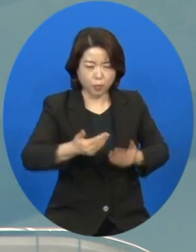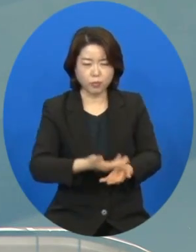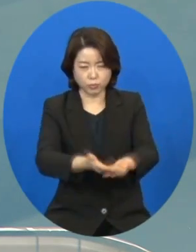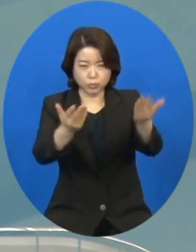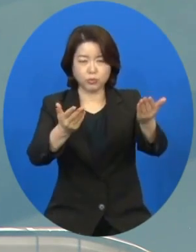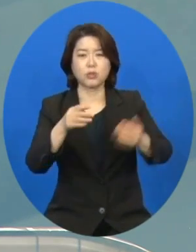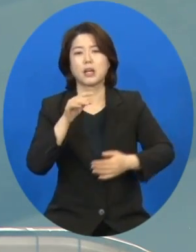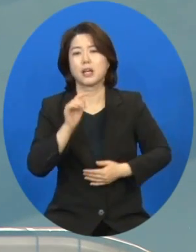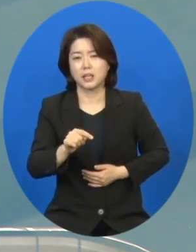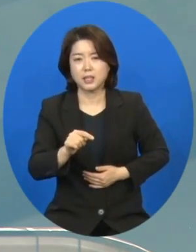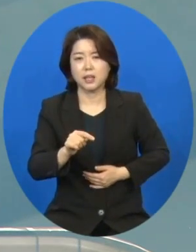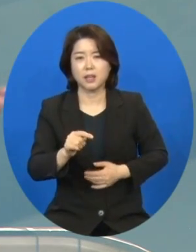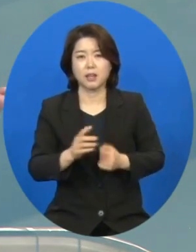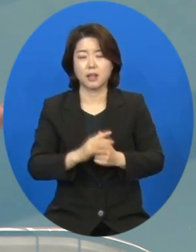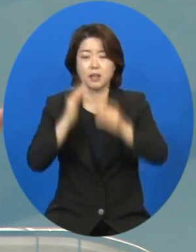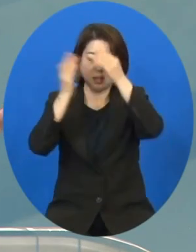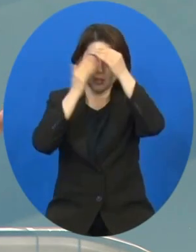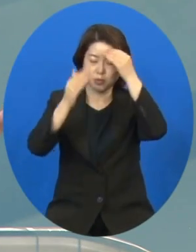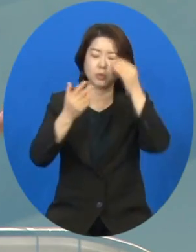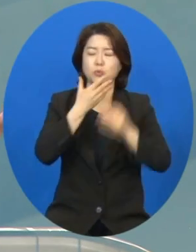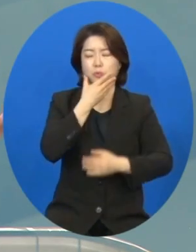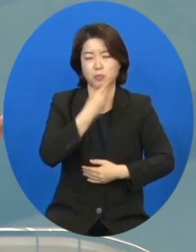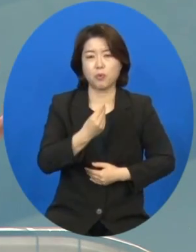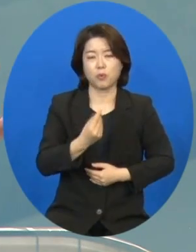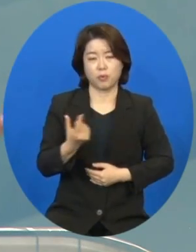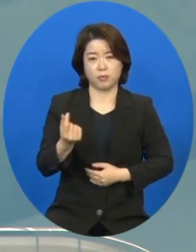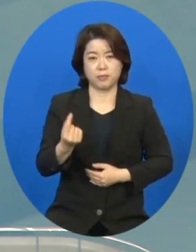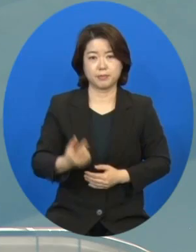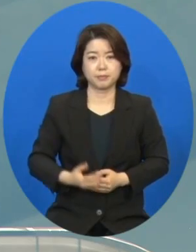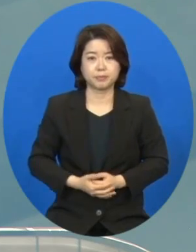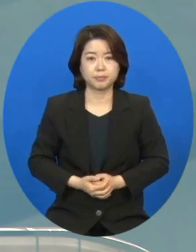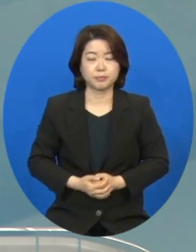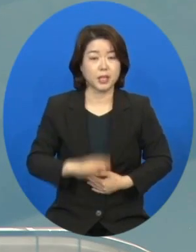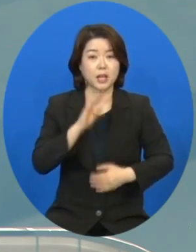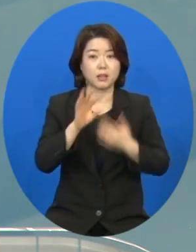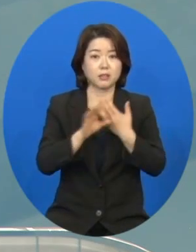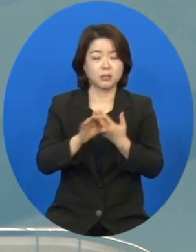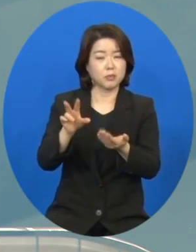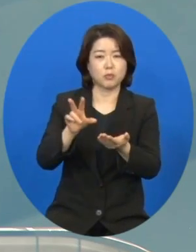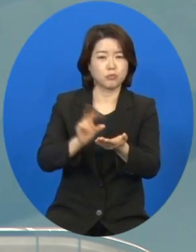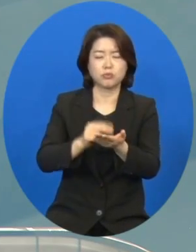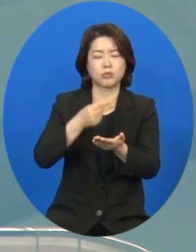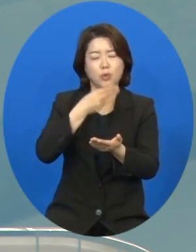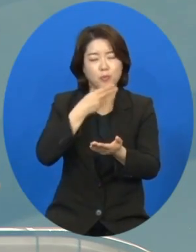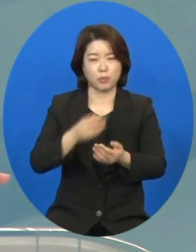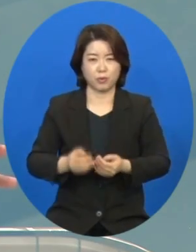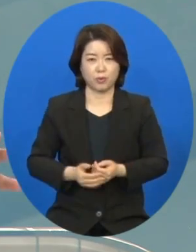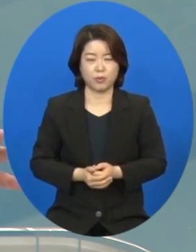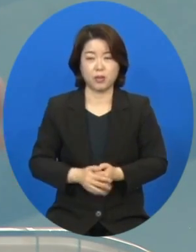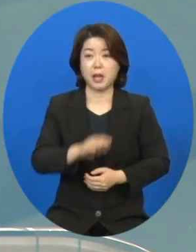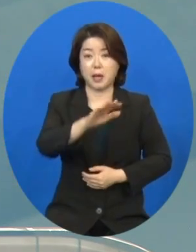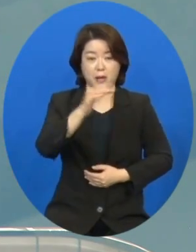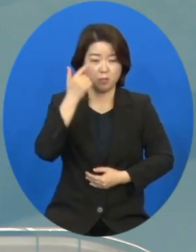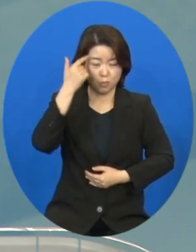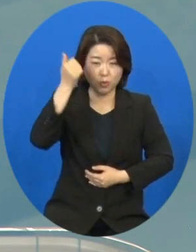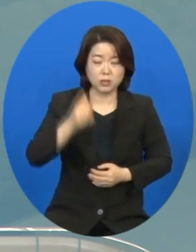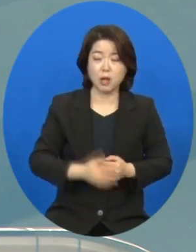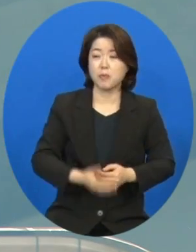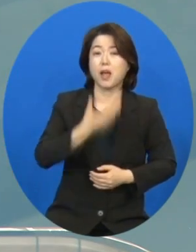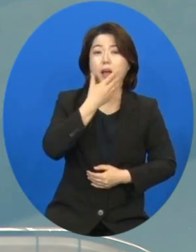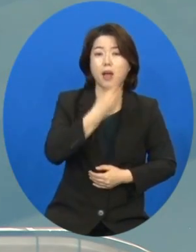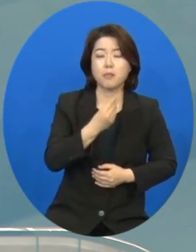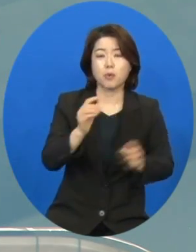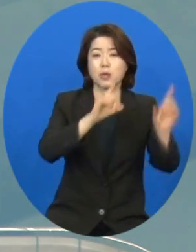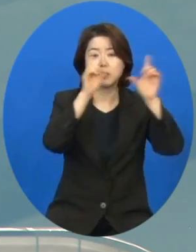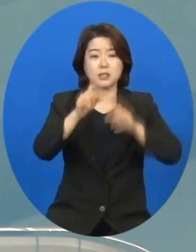것이 성도의 복이에요. 그러면 뭐가 문제가 돼요? 목사님, 아니 행복이